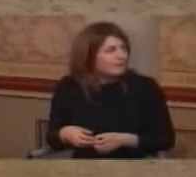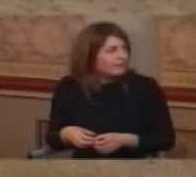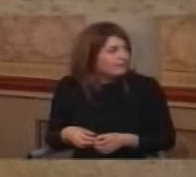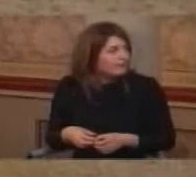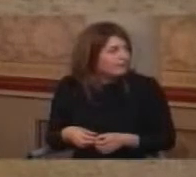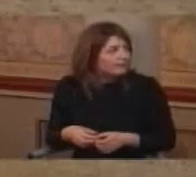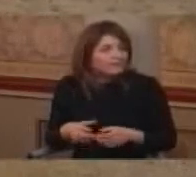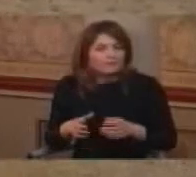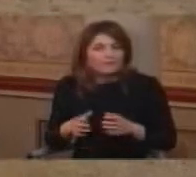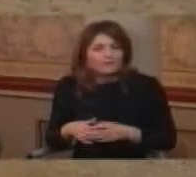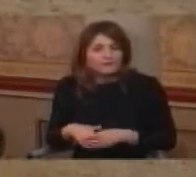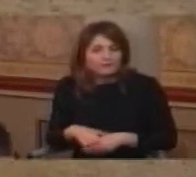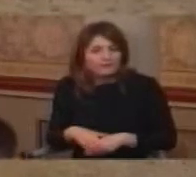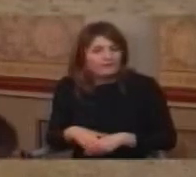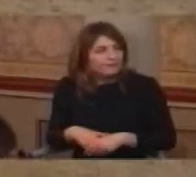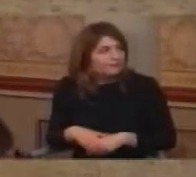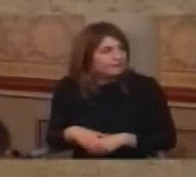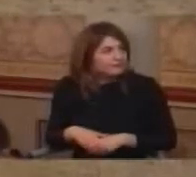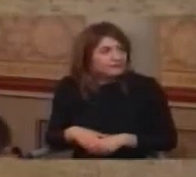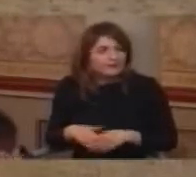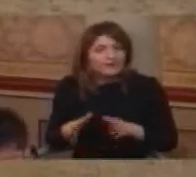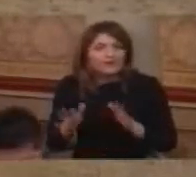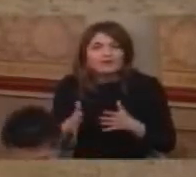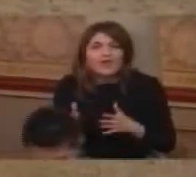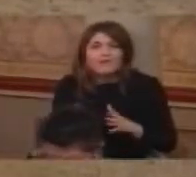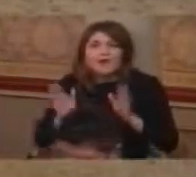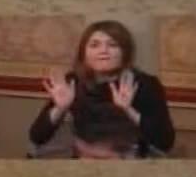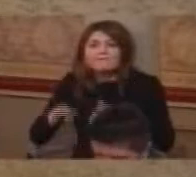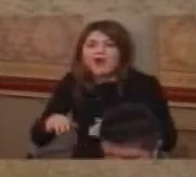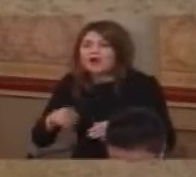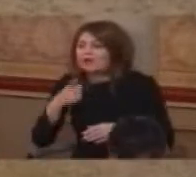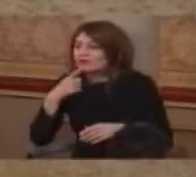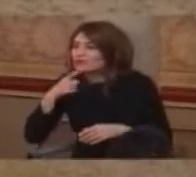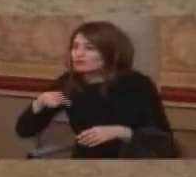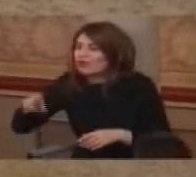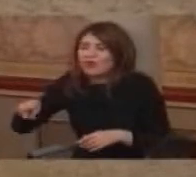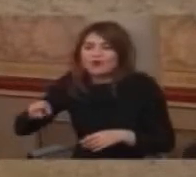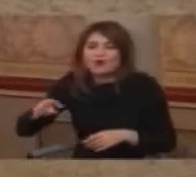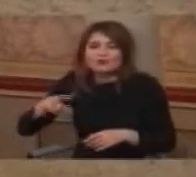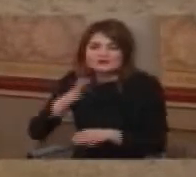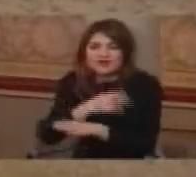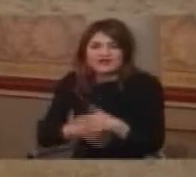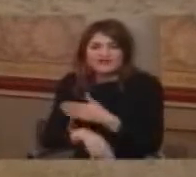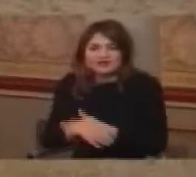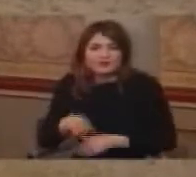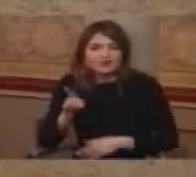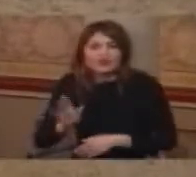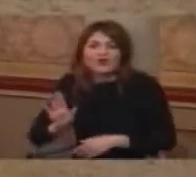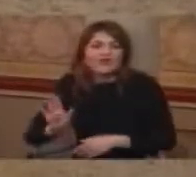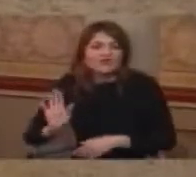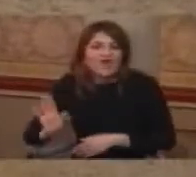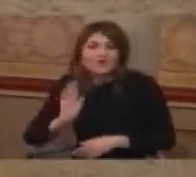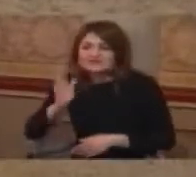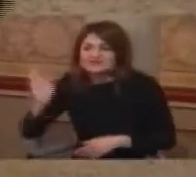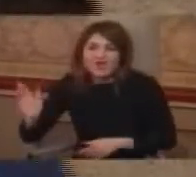nema nekog s invaliditetom. Dakle, to je priča svake zagrebačke obitelji.